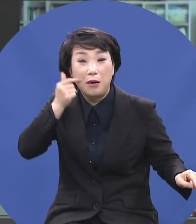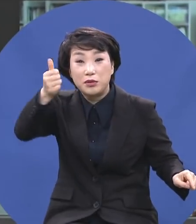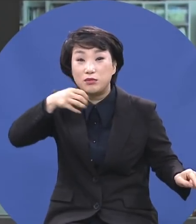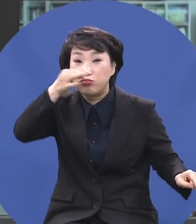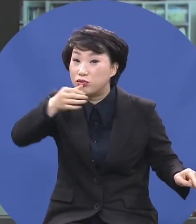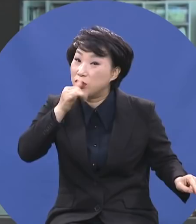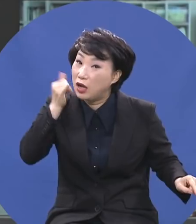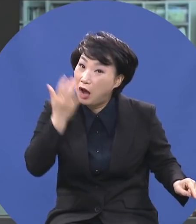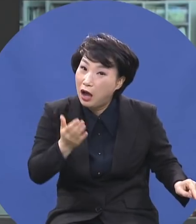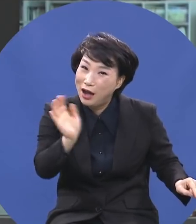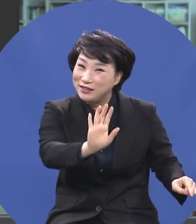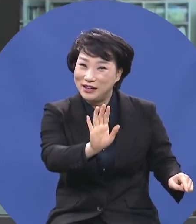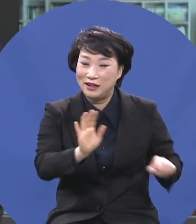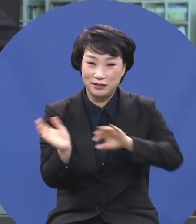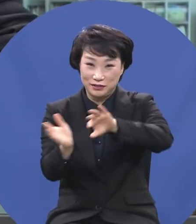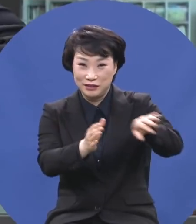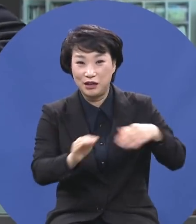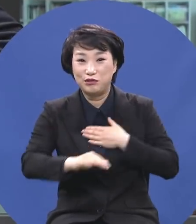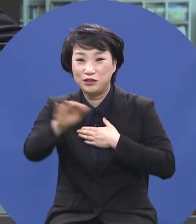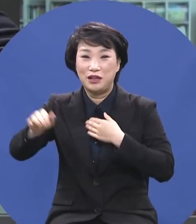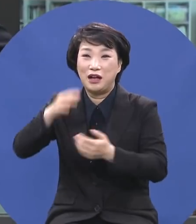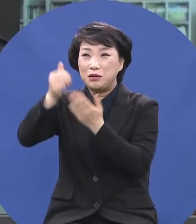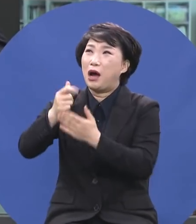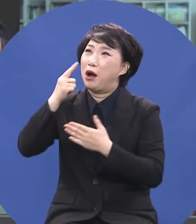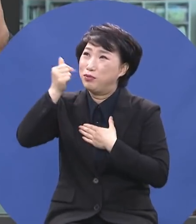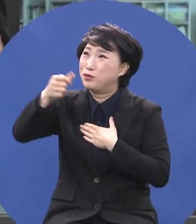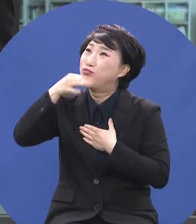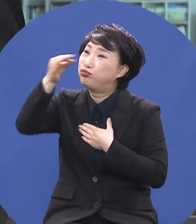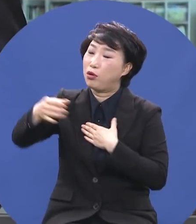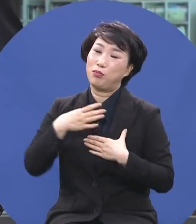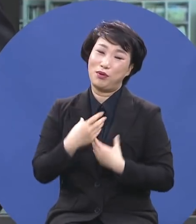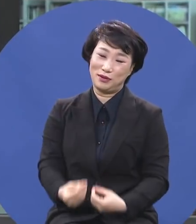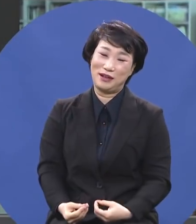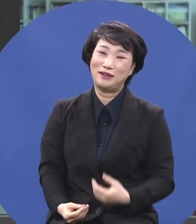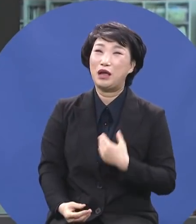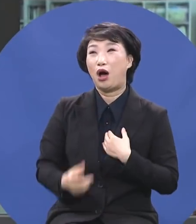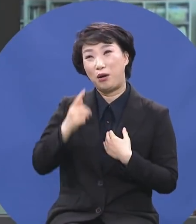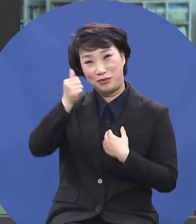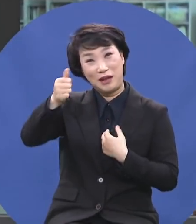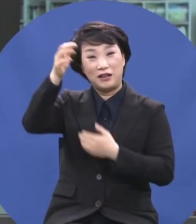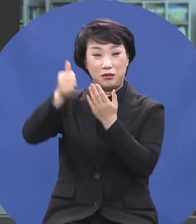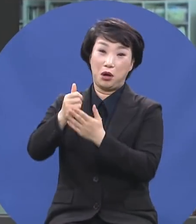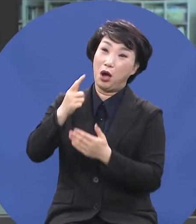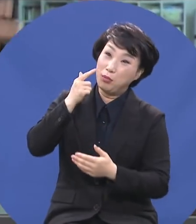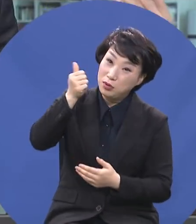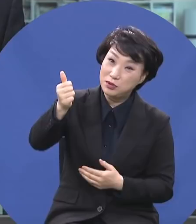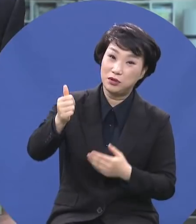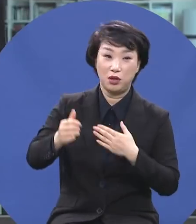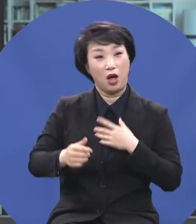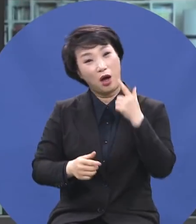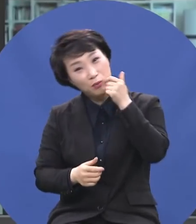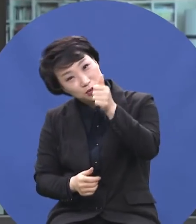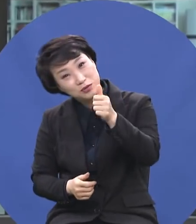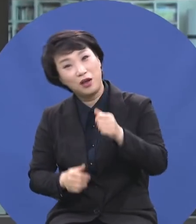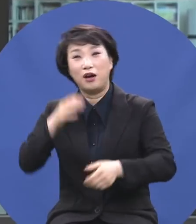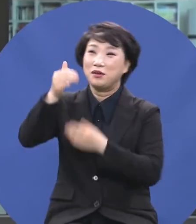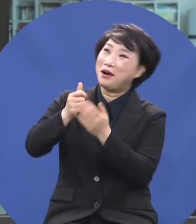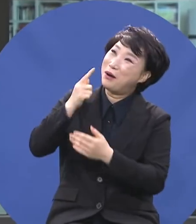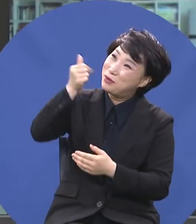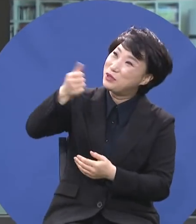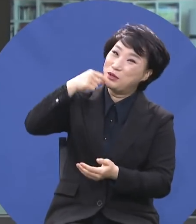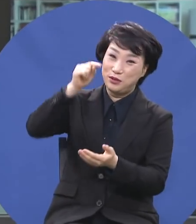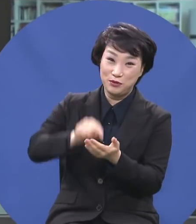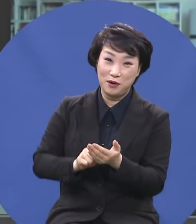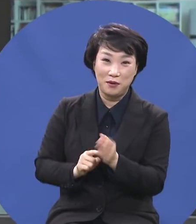부르지. 우리는 하나님을 아버지라고 부르는 게 편안하잖아요. 그냥 우리 아버지, 하나님 아버지께서, 우리 아버지께서. 너무